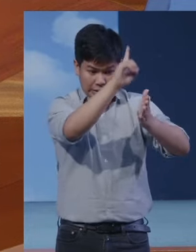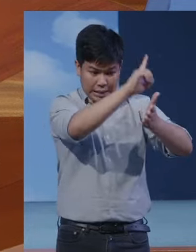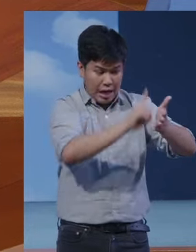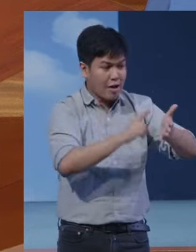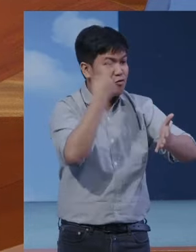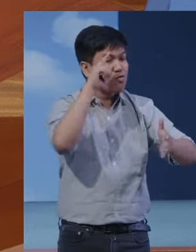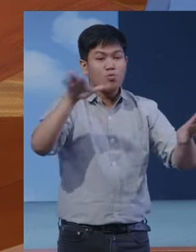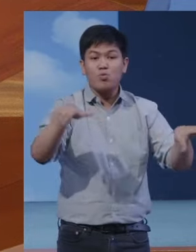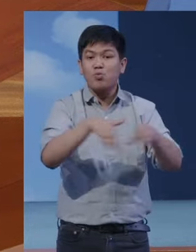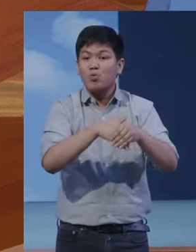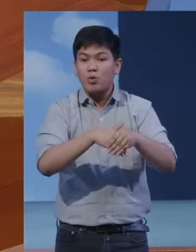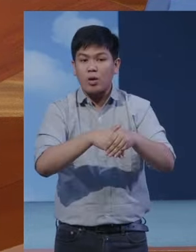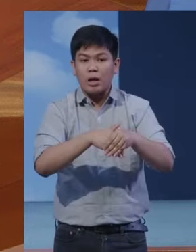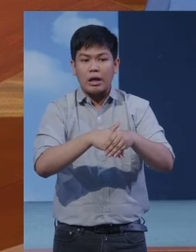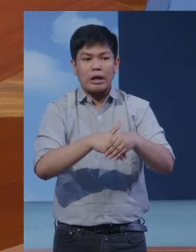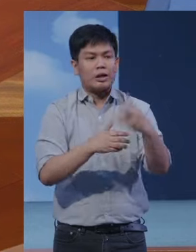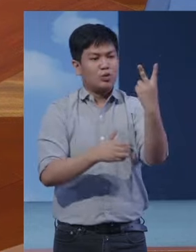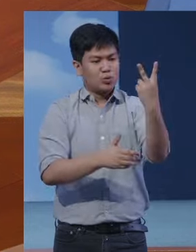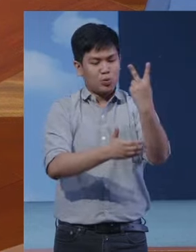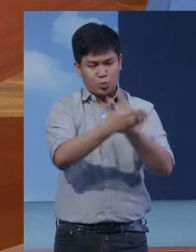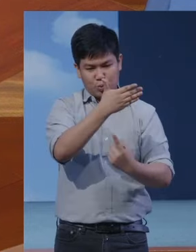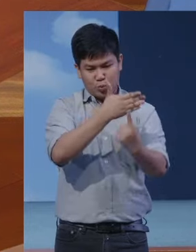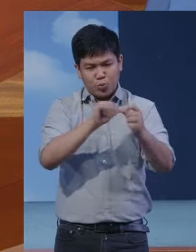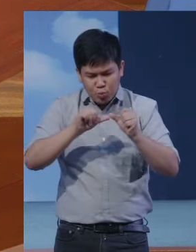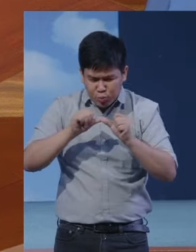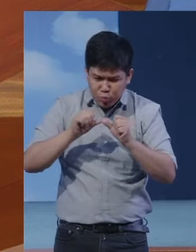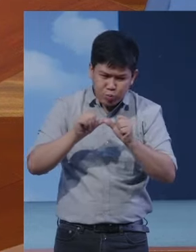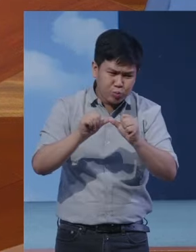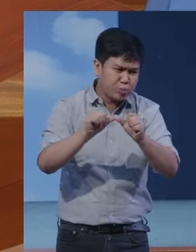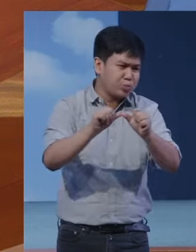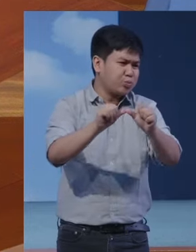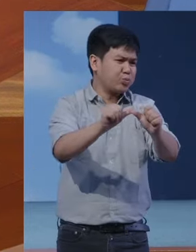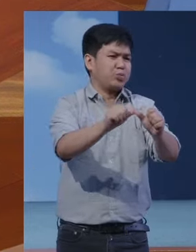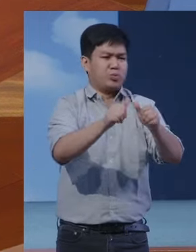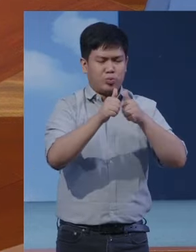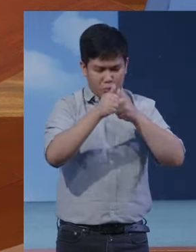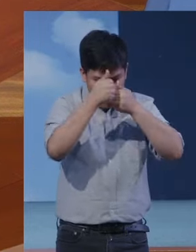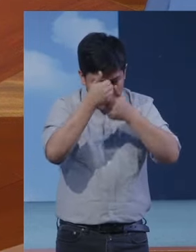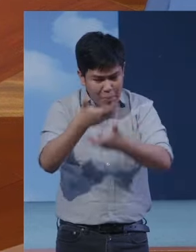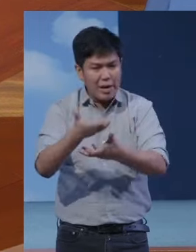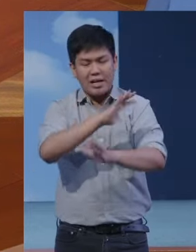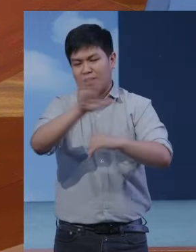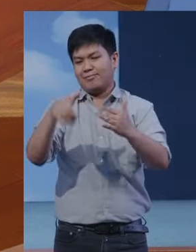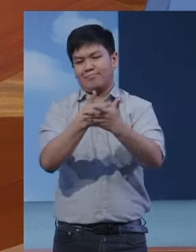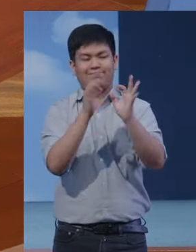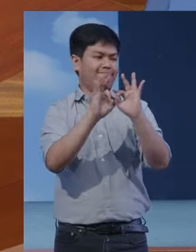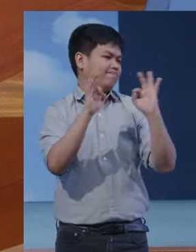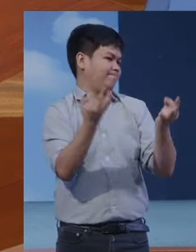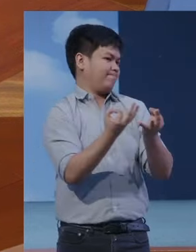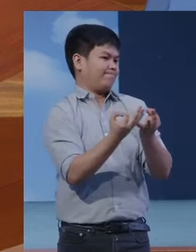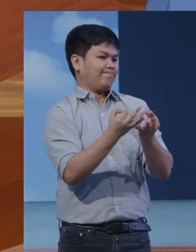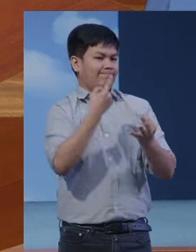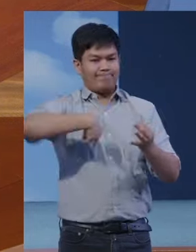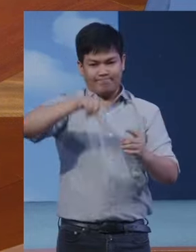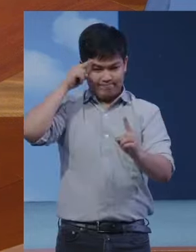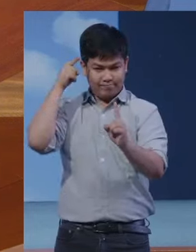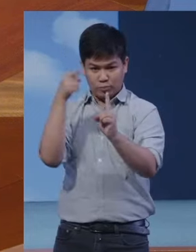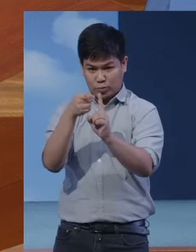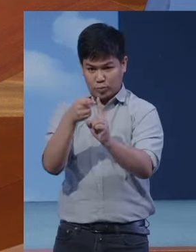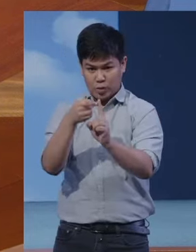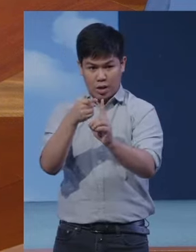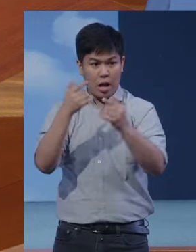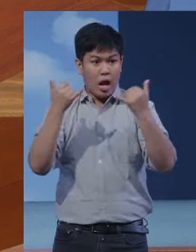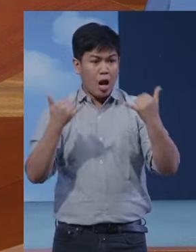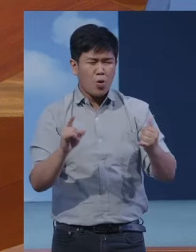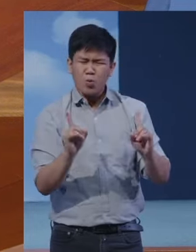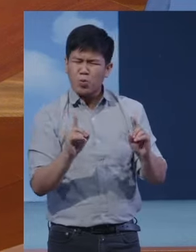sa pag-asawa ay masunod sa lahat ng mga pamilya Yan po ang aming objective ang ipinapakita namin